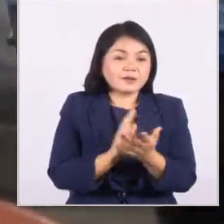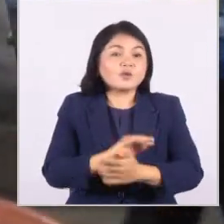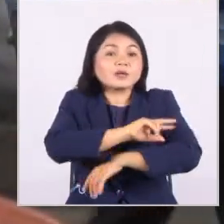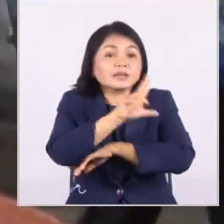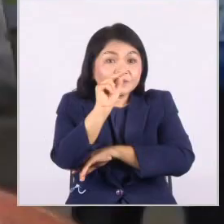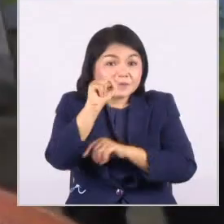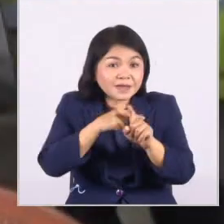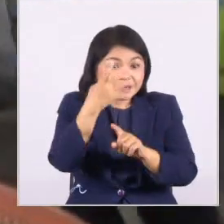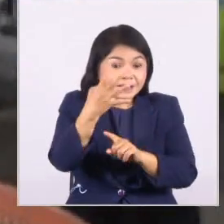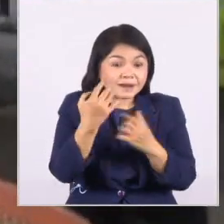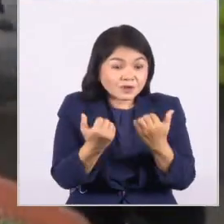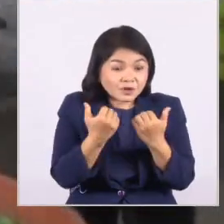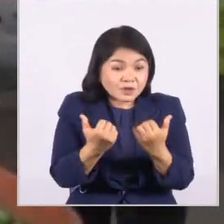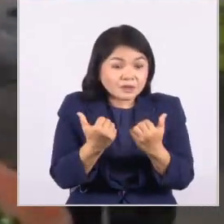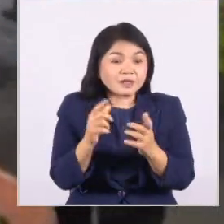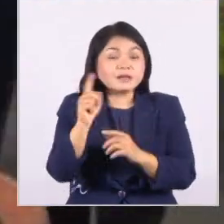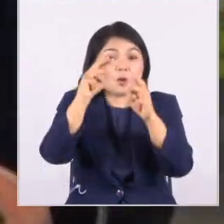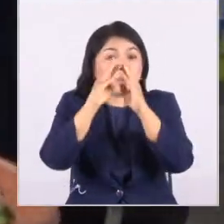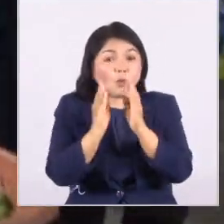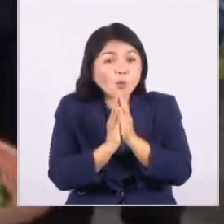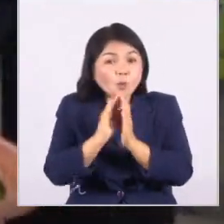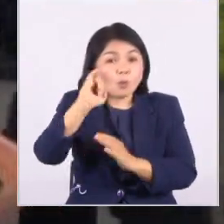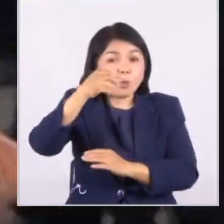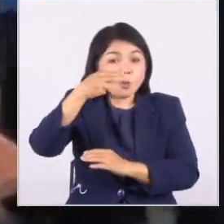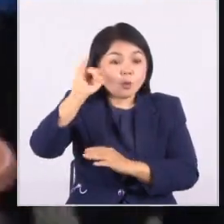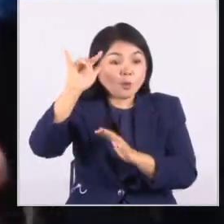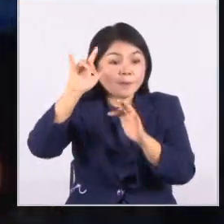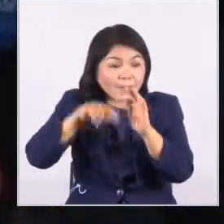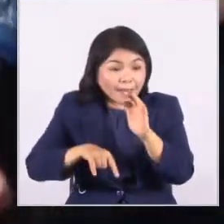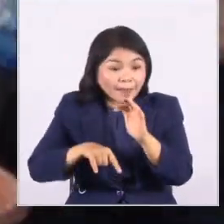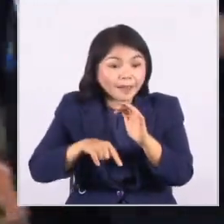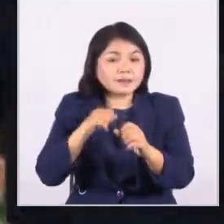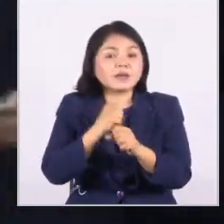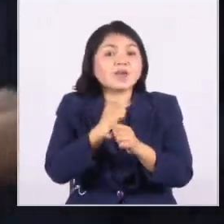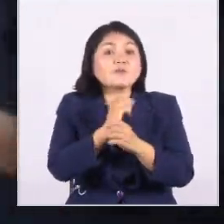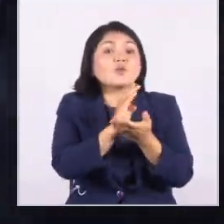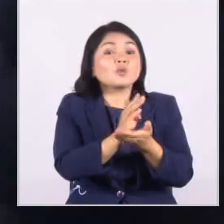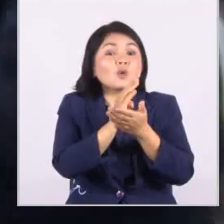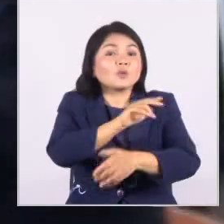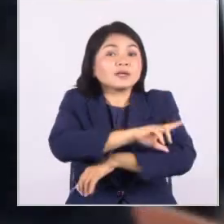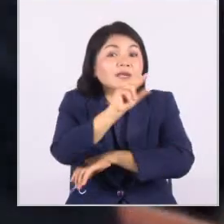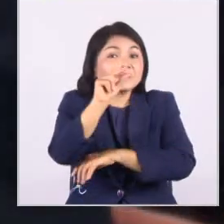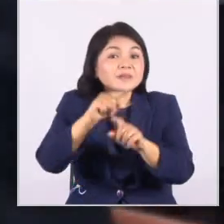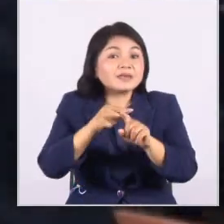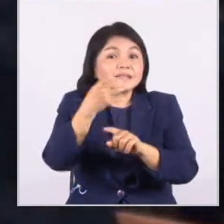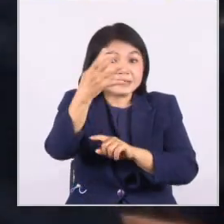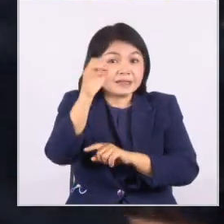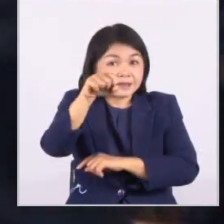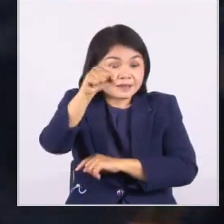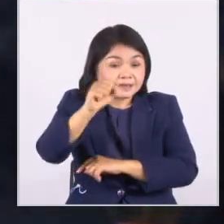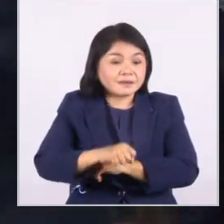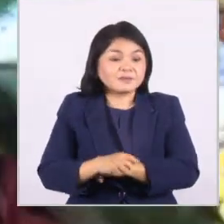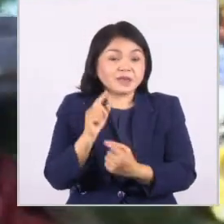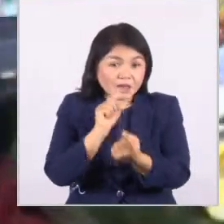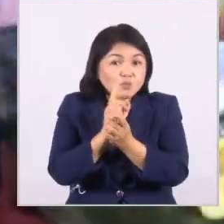ครับมาดูตอนอยู่ดูนะครับคนใหม่นาบุญนะครับ โอเคค่ะสามสิบหนึ่งนิดน้อย สามสิบนะครับสามสิบนิสานะครับผมสามสิบนะครับมาดูตอนอยู่ดูนะ